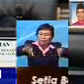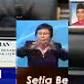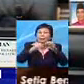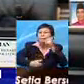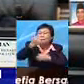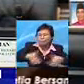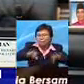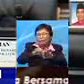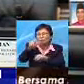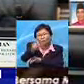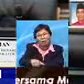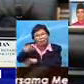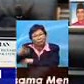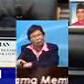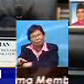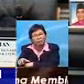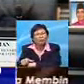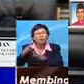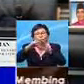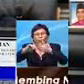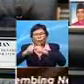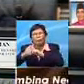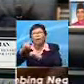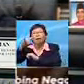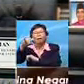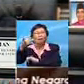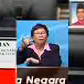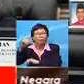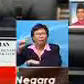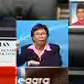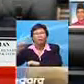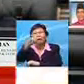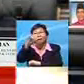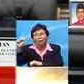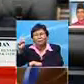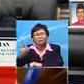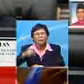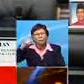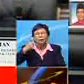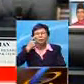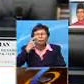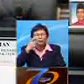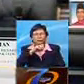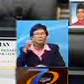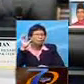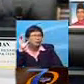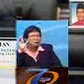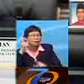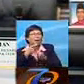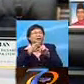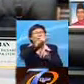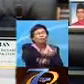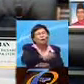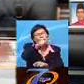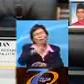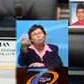sendiri. Nak menangani lone wolf memerlukan mata telinga di peringkat akar umbi. Apa yang berlaku di Nice